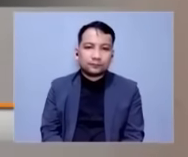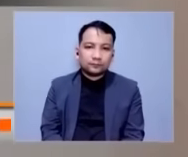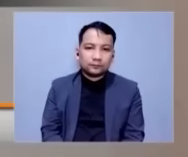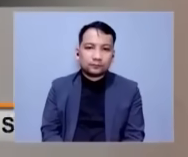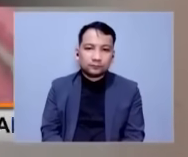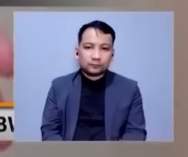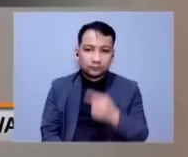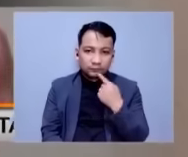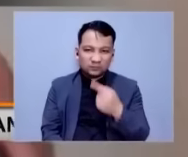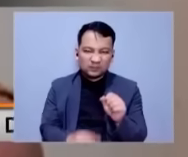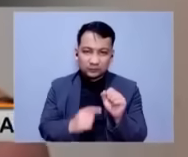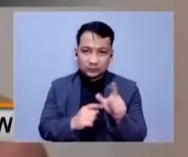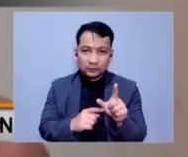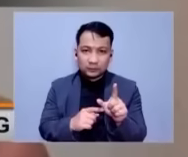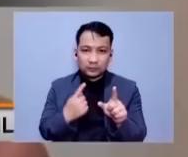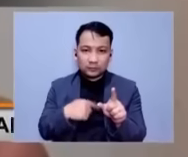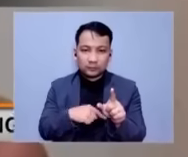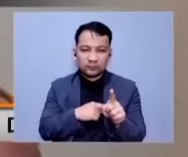original at yung